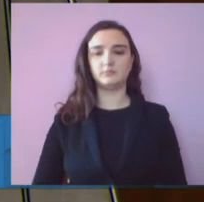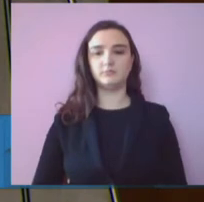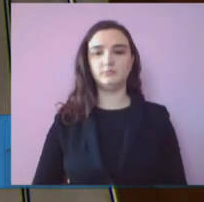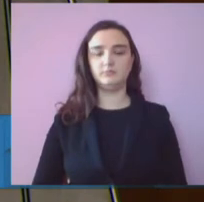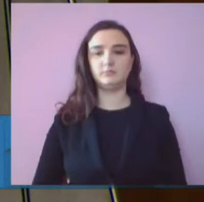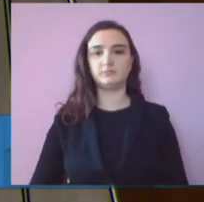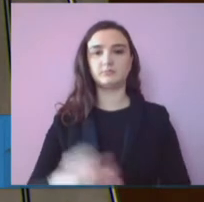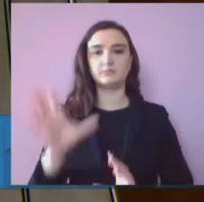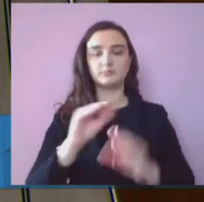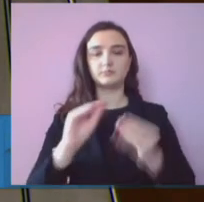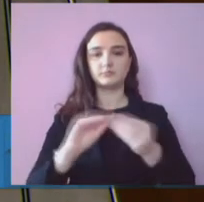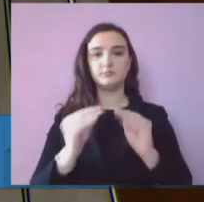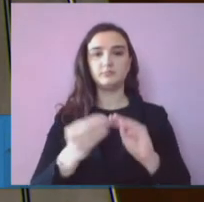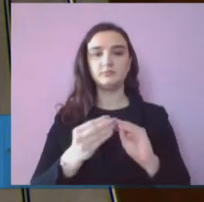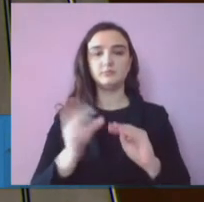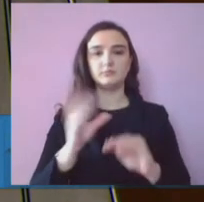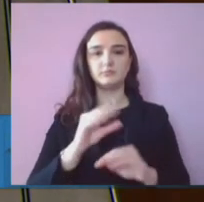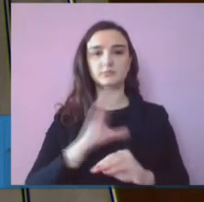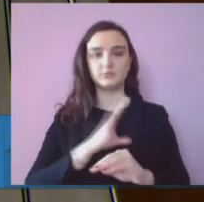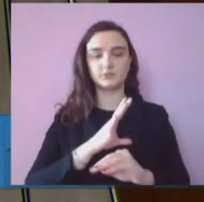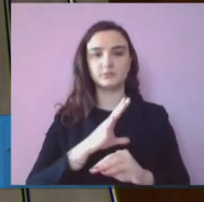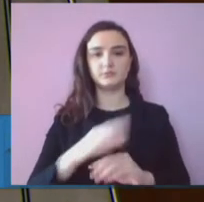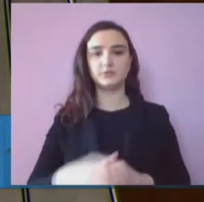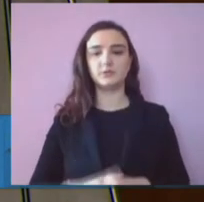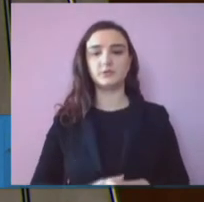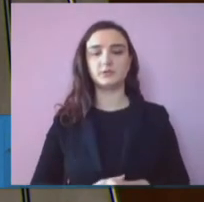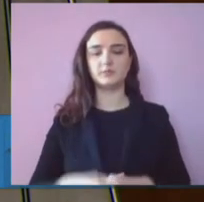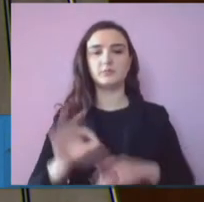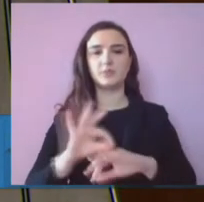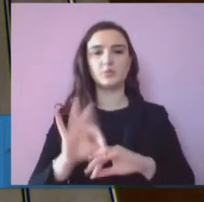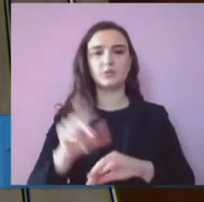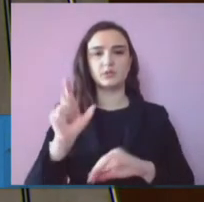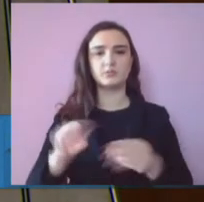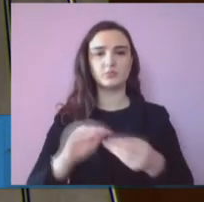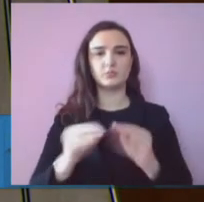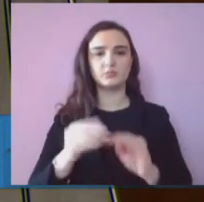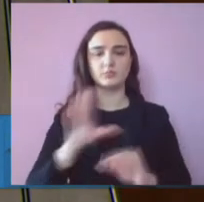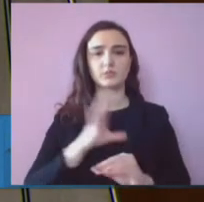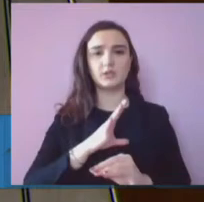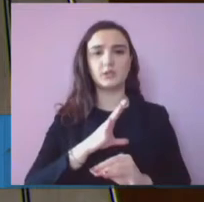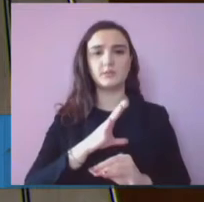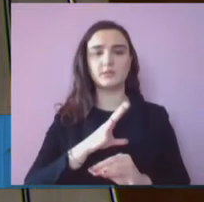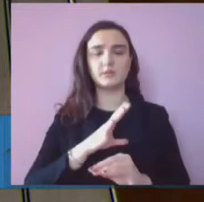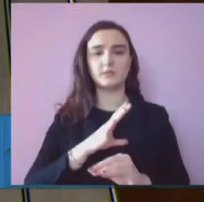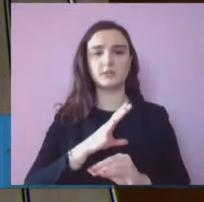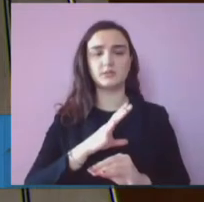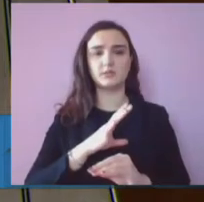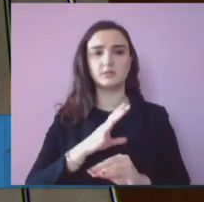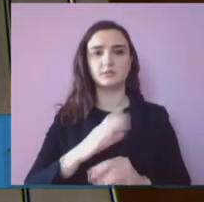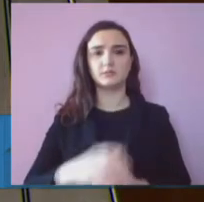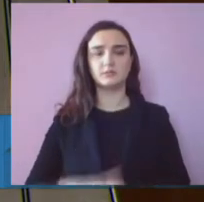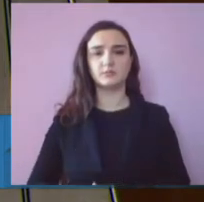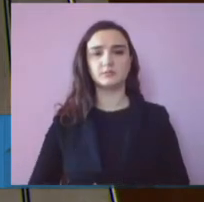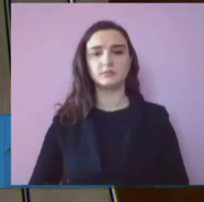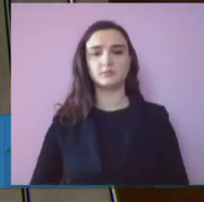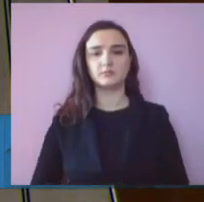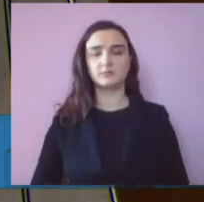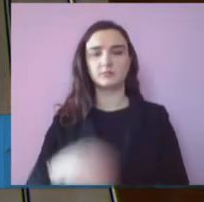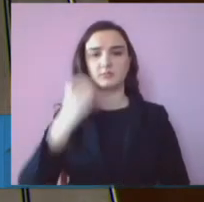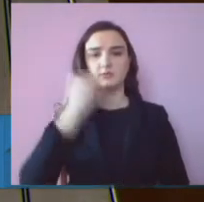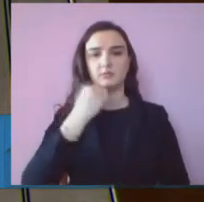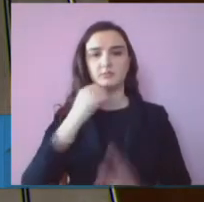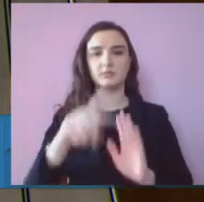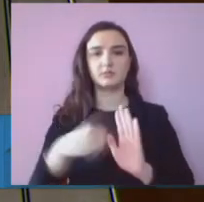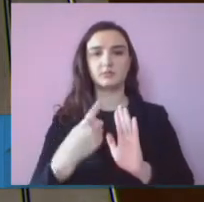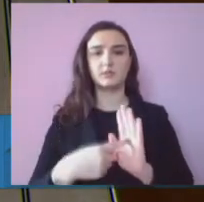მიმართებაში, ამფისებიანი ქონდა, იმკურნალა ყველაფერი და ახლა COVID-თან მიმართებაში შეიძლება ამ პრობლემამ გაიგოძოს თუ? მადლობა, მადლობა